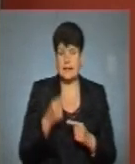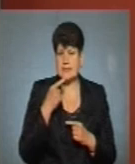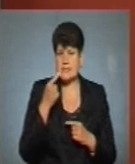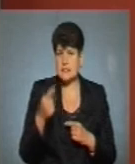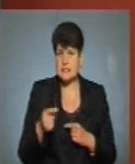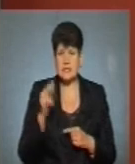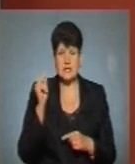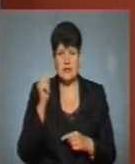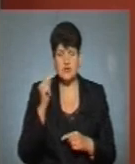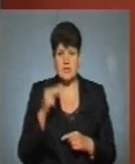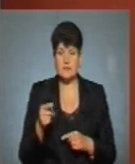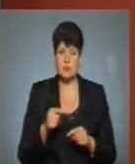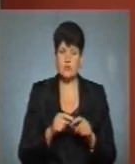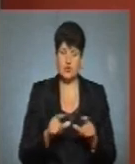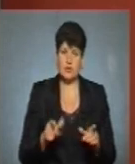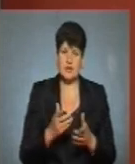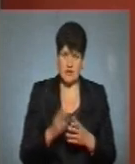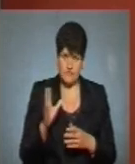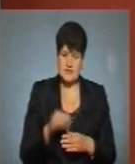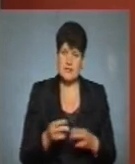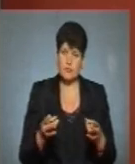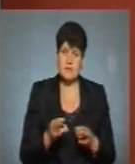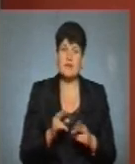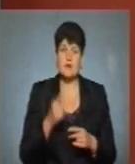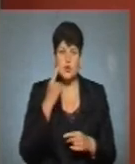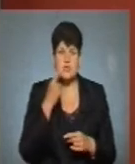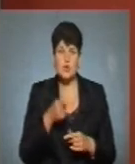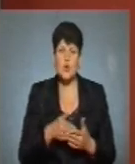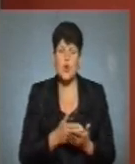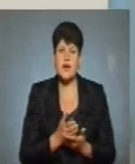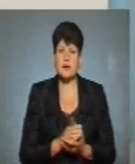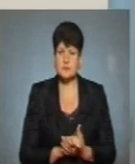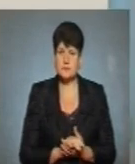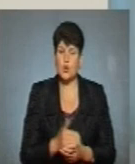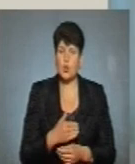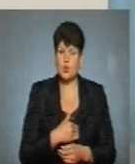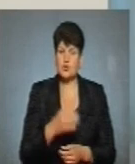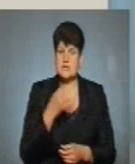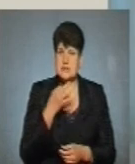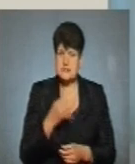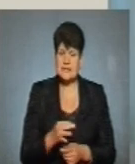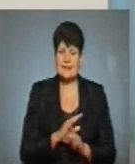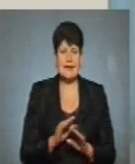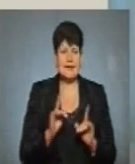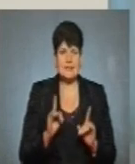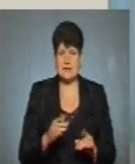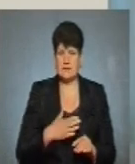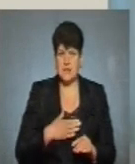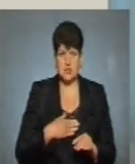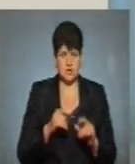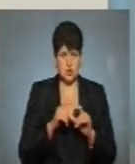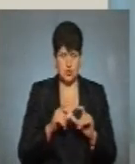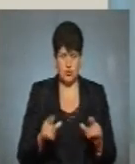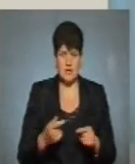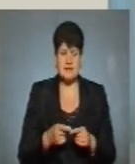у тернопільських школах? Чи є для цього все необхідне? Як ви оцінюєте його якість? Хочу сказати, що не тільки в наших школах, а це